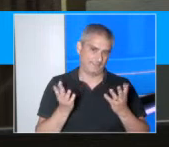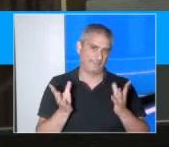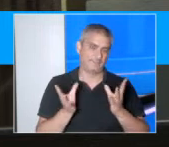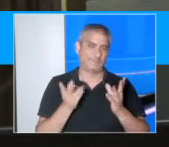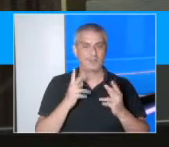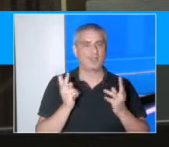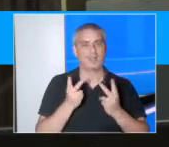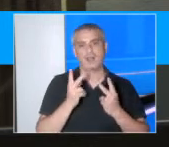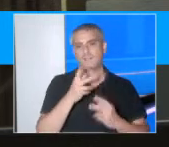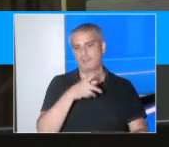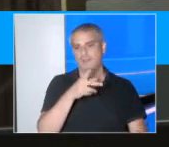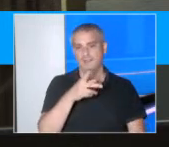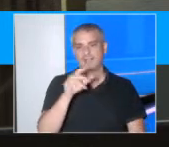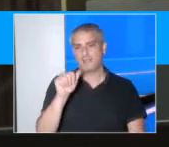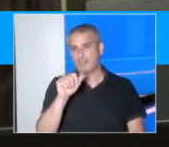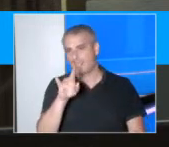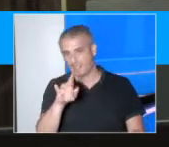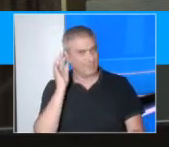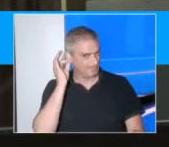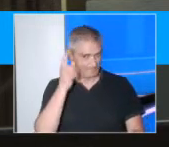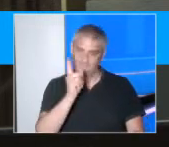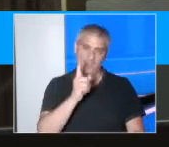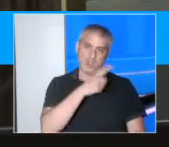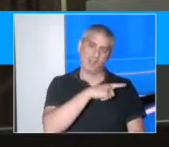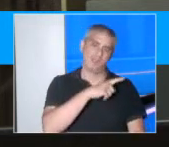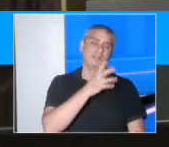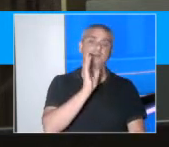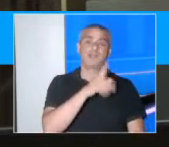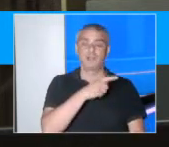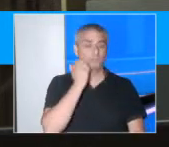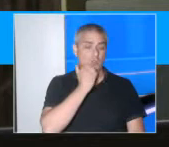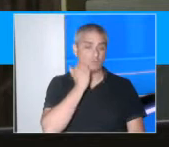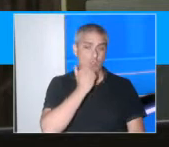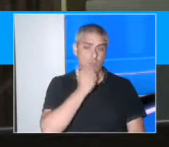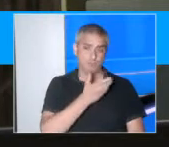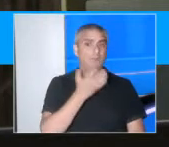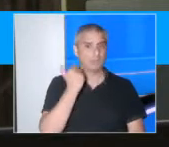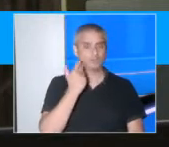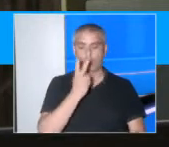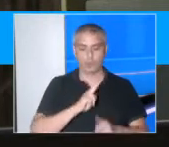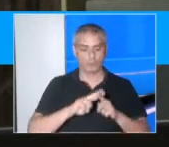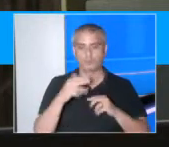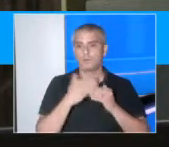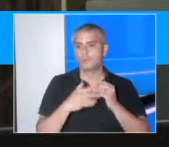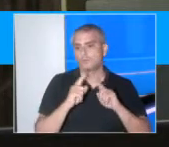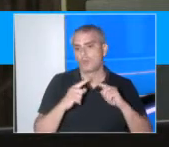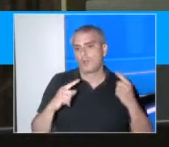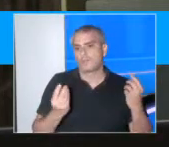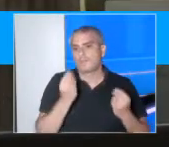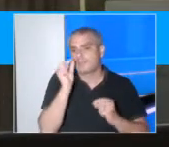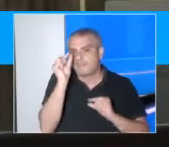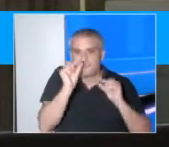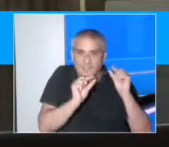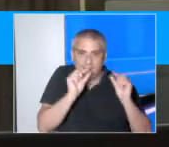עם יותר קל עם אימאן ח'טיב מאשר עם סעיד אלחרומי. גם ביום-יום ובשוטף היו בחודשיים האחרונים כל מיני אירועים